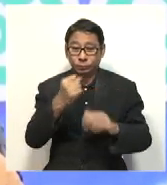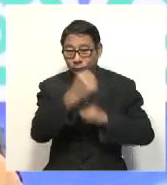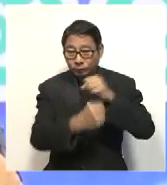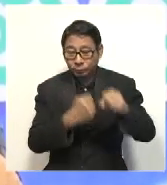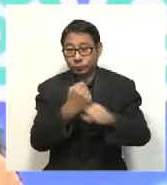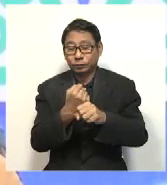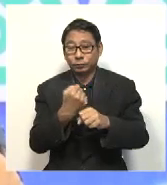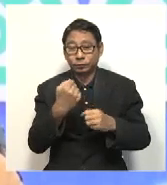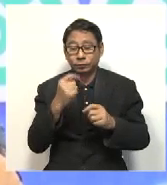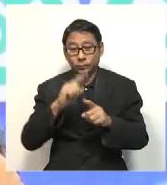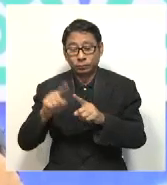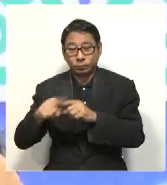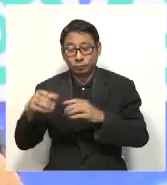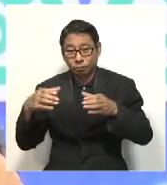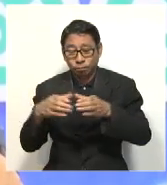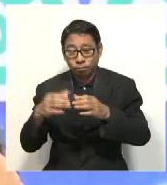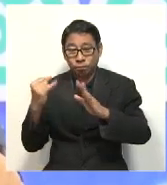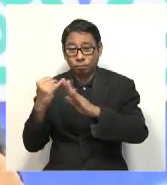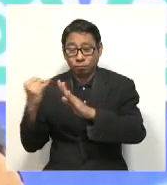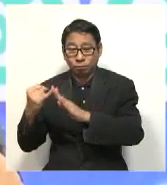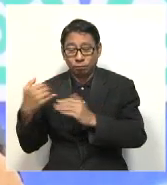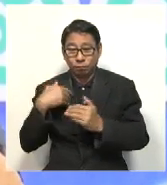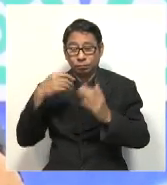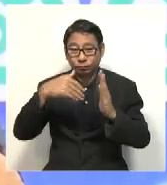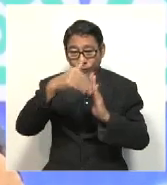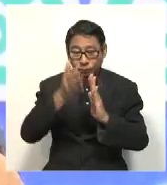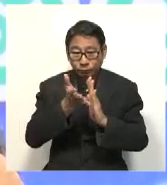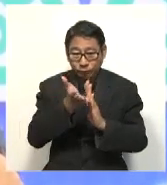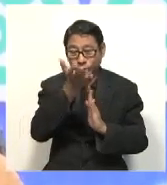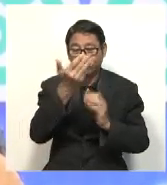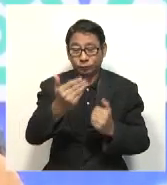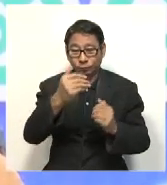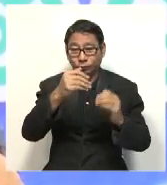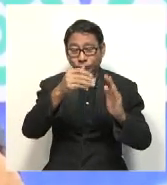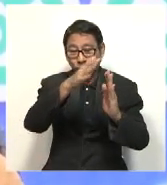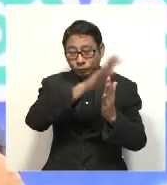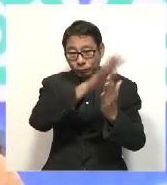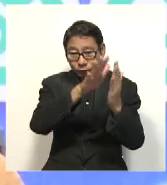บประมาณกลุ่มจังหวัดงบประมาณภาคจากข้างบนลงมาข้างล่